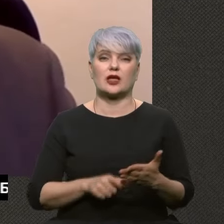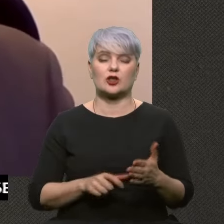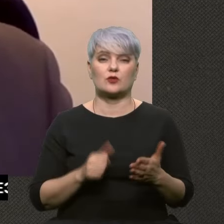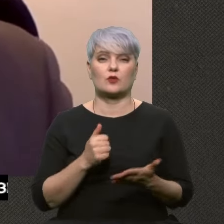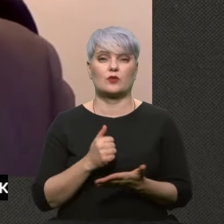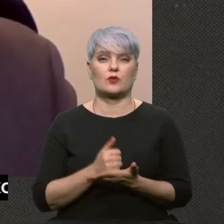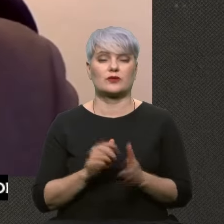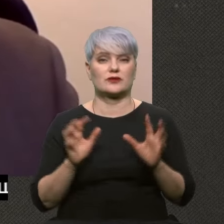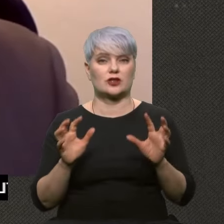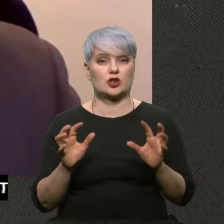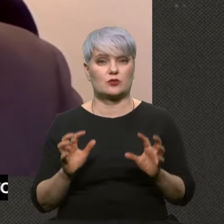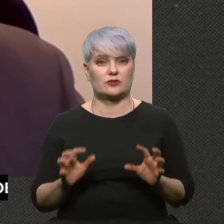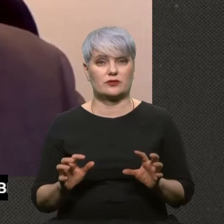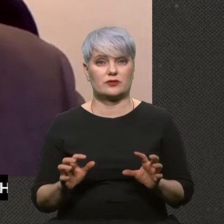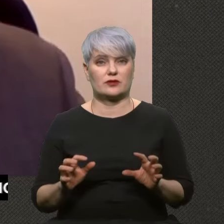Конституції.